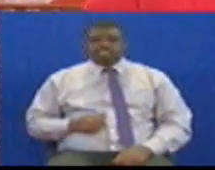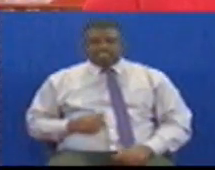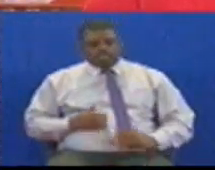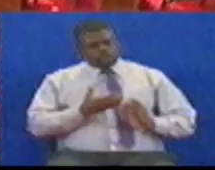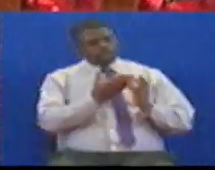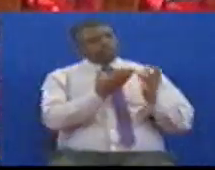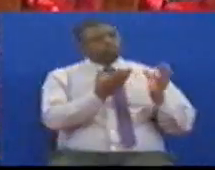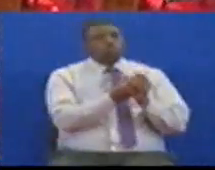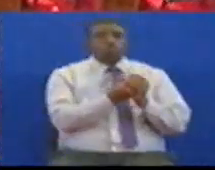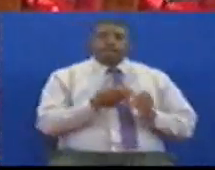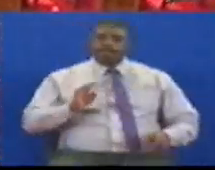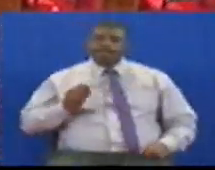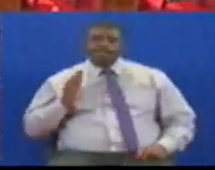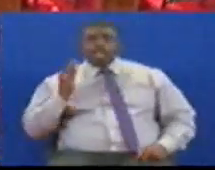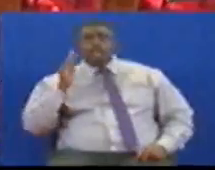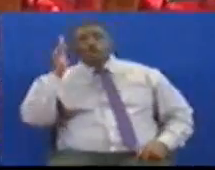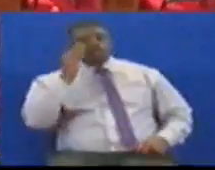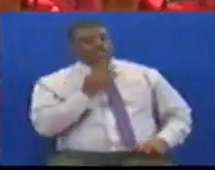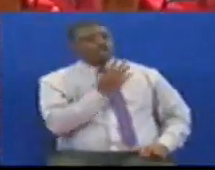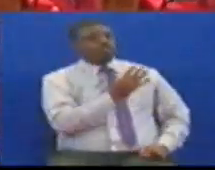jumla ya shilingi bilioni